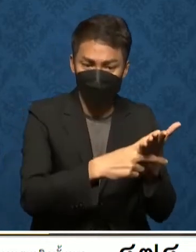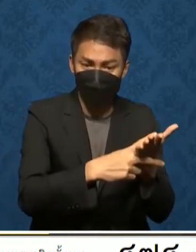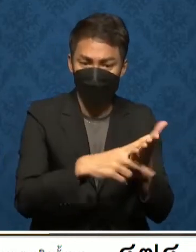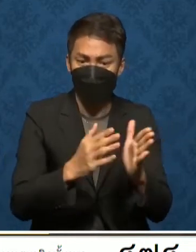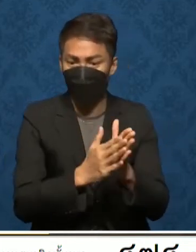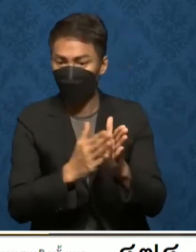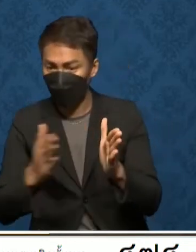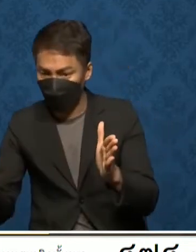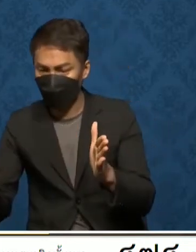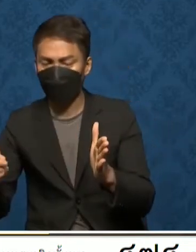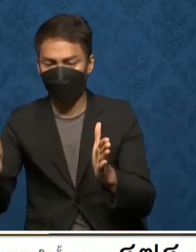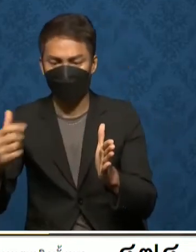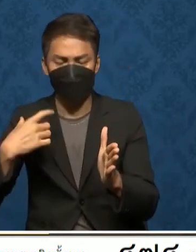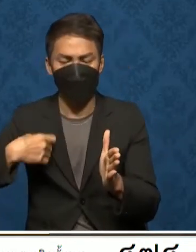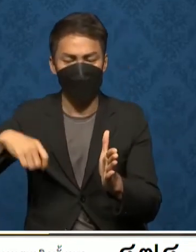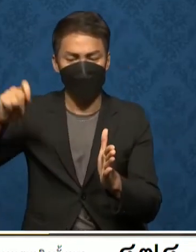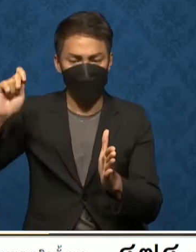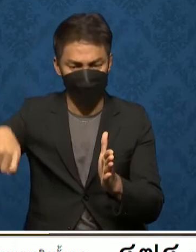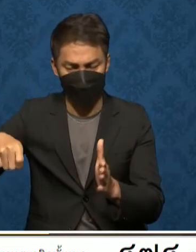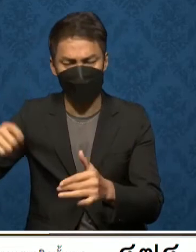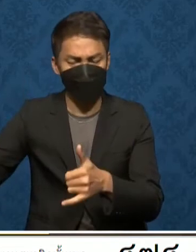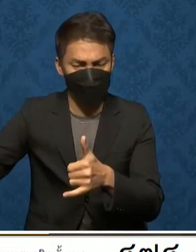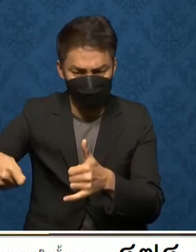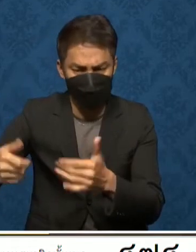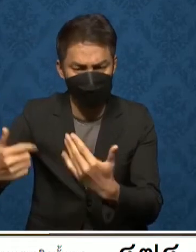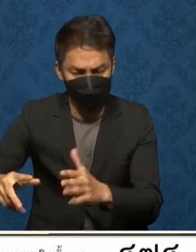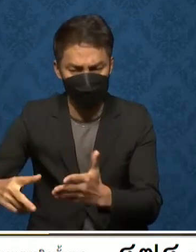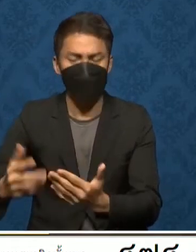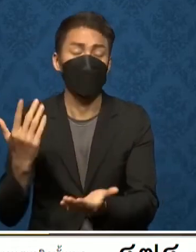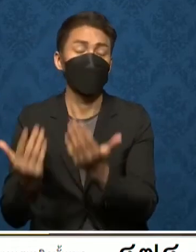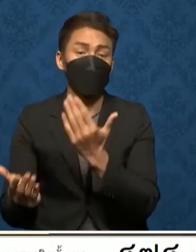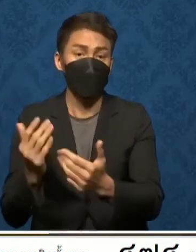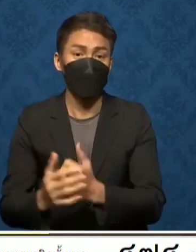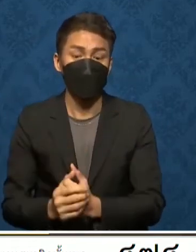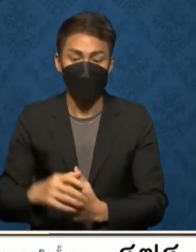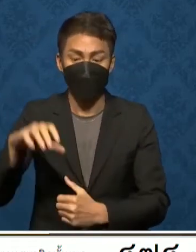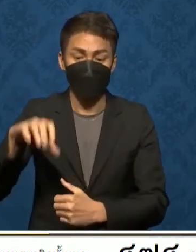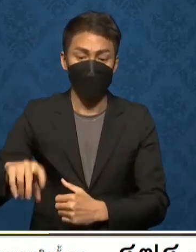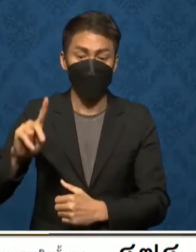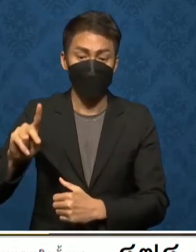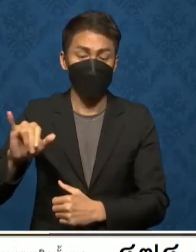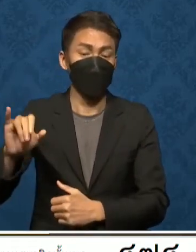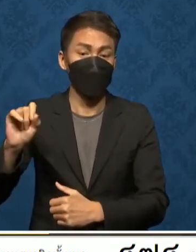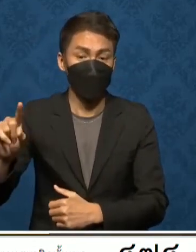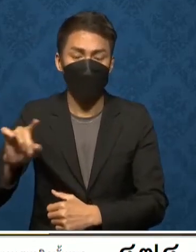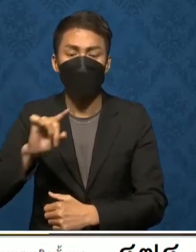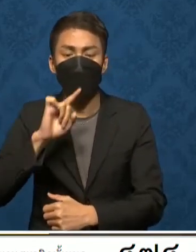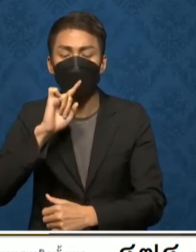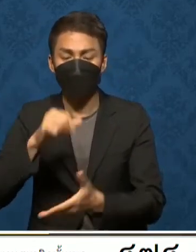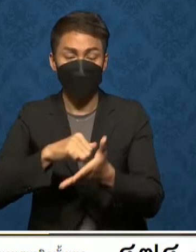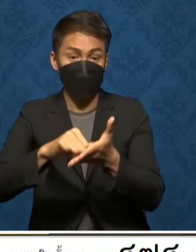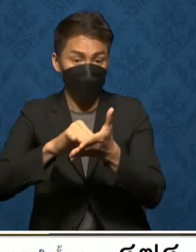หลังจากที่ศาลตัดสินนะครับกองทุนกยศนะครับถ้าร่างพรบฉบับนี้แก้